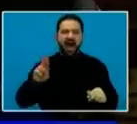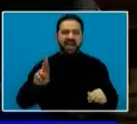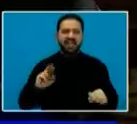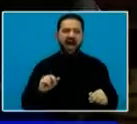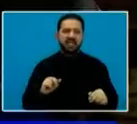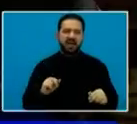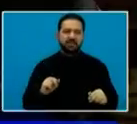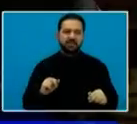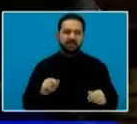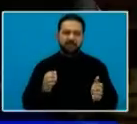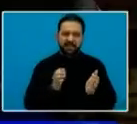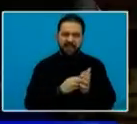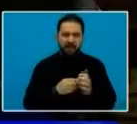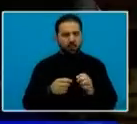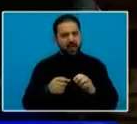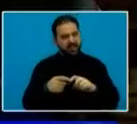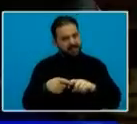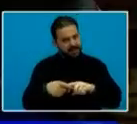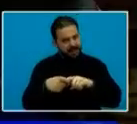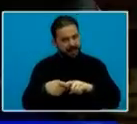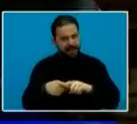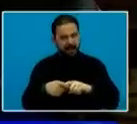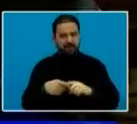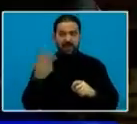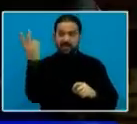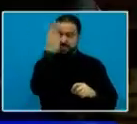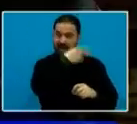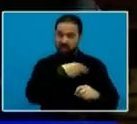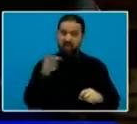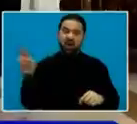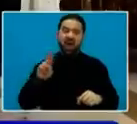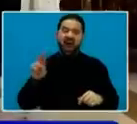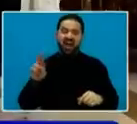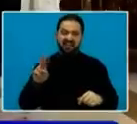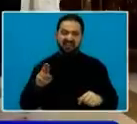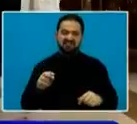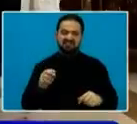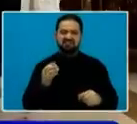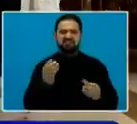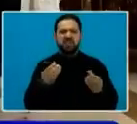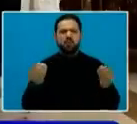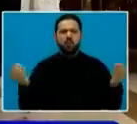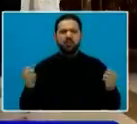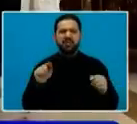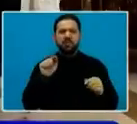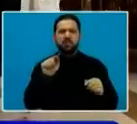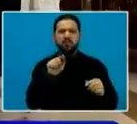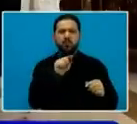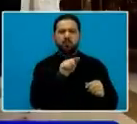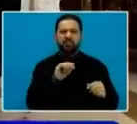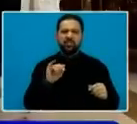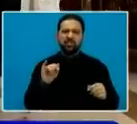degrabă. Trebuie să ne legăm în înțelegerea realității acestea de multe puncte și de